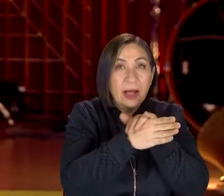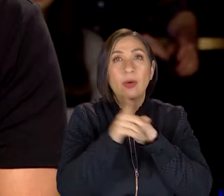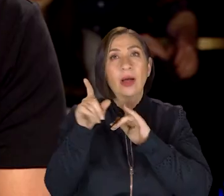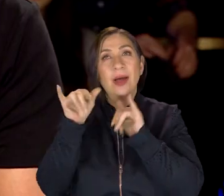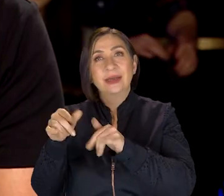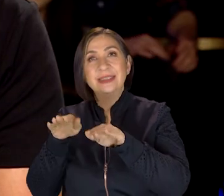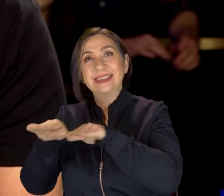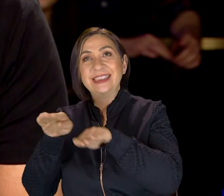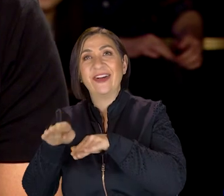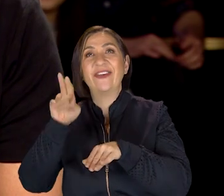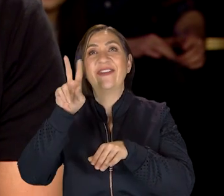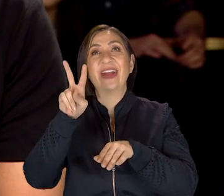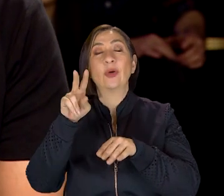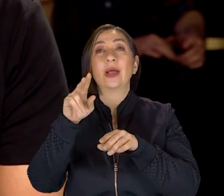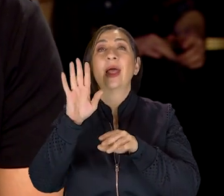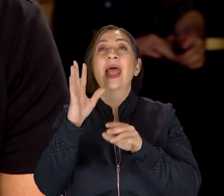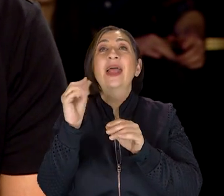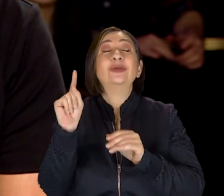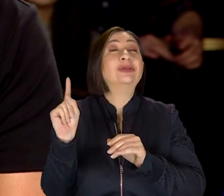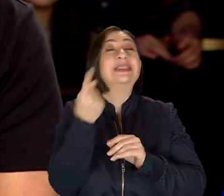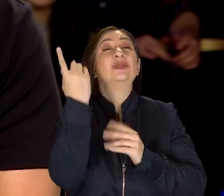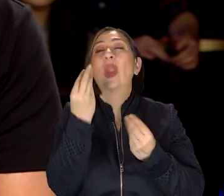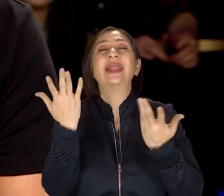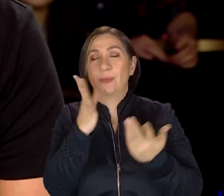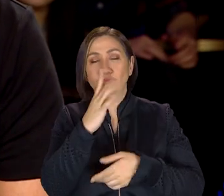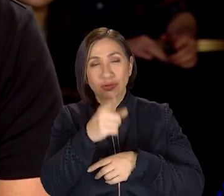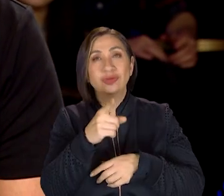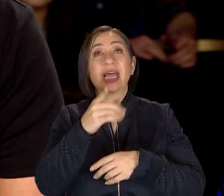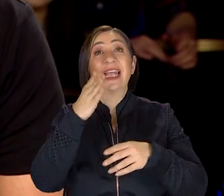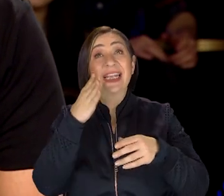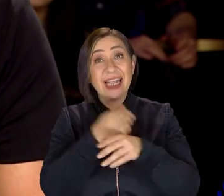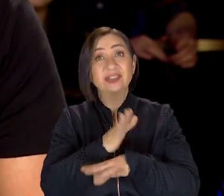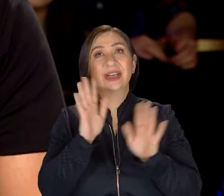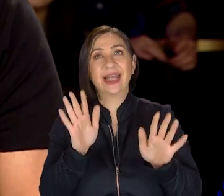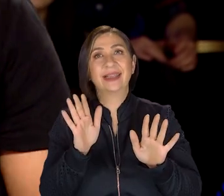Öbür tarafta Vaniköy 29'a sızdın. Abi enteresan olan şu mesela. Ya gerçekten